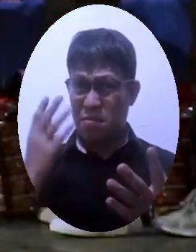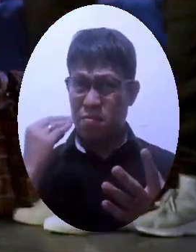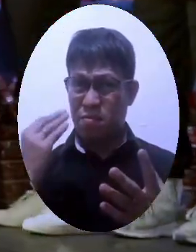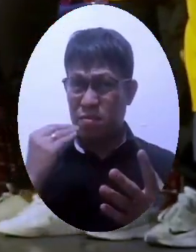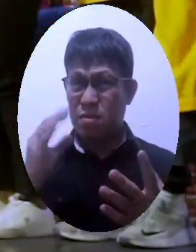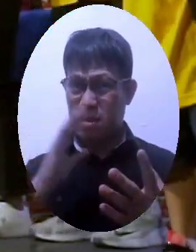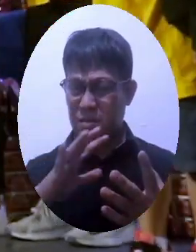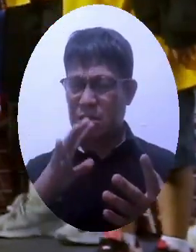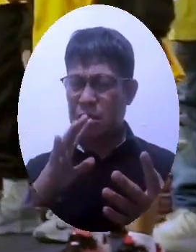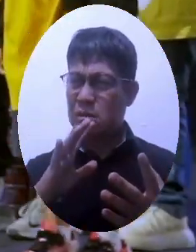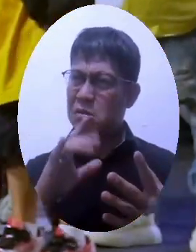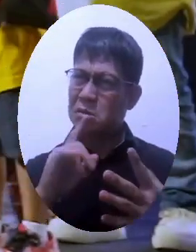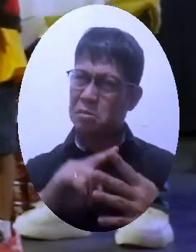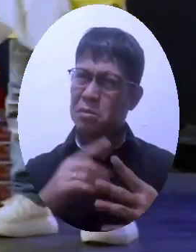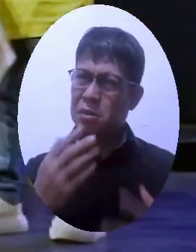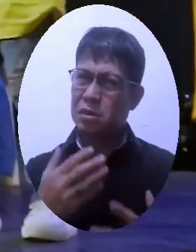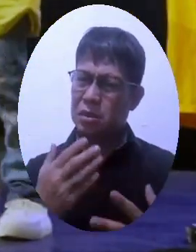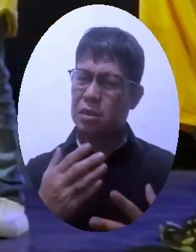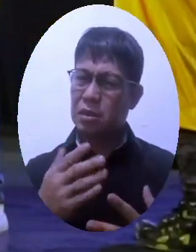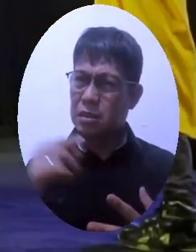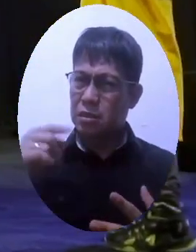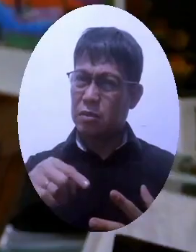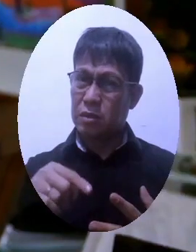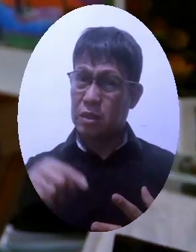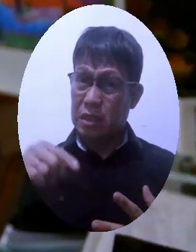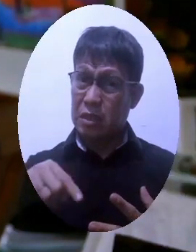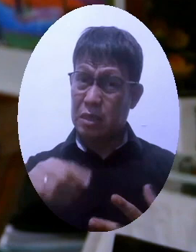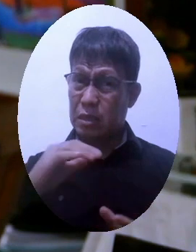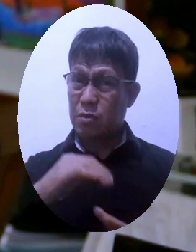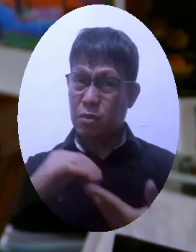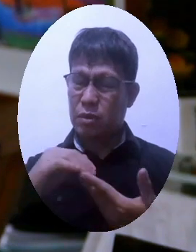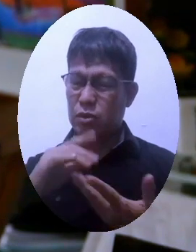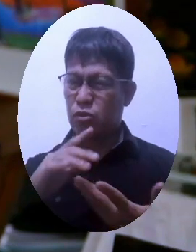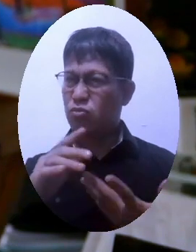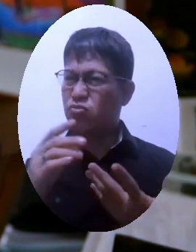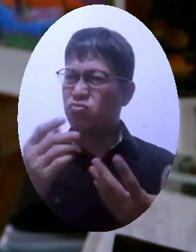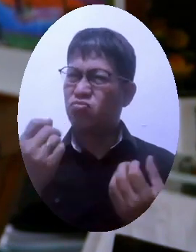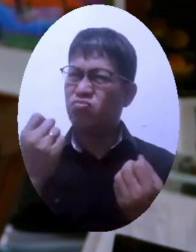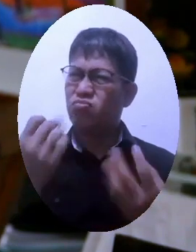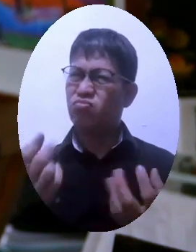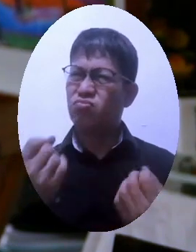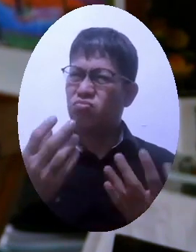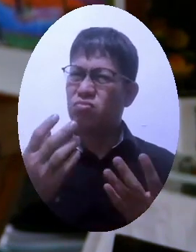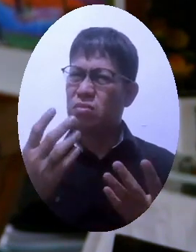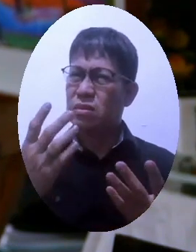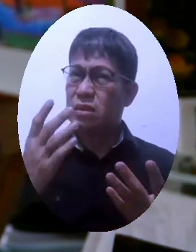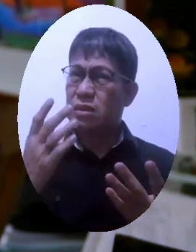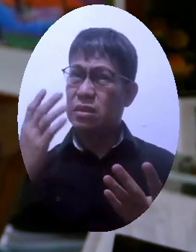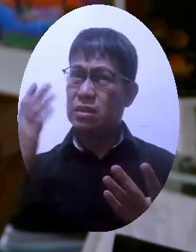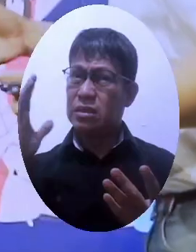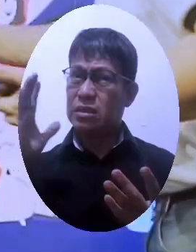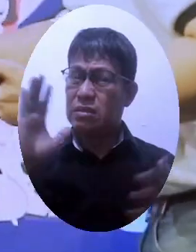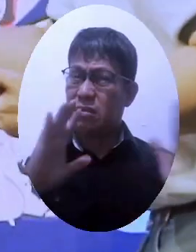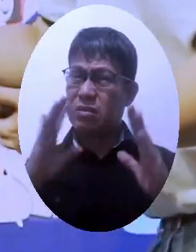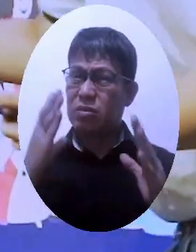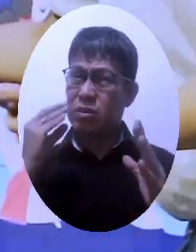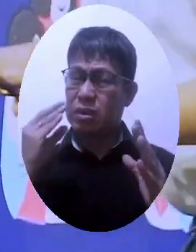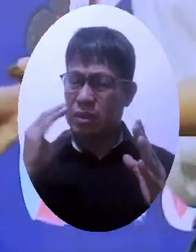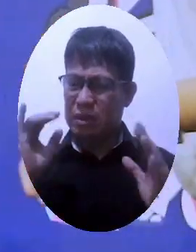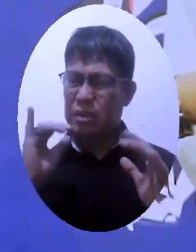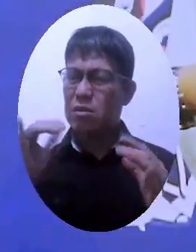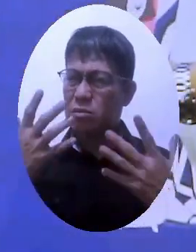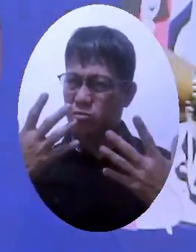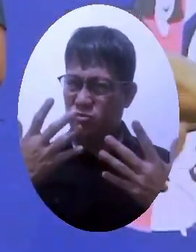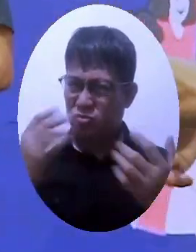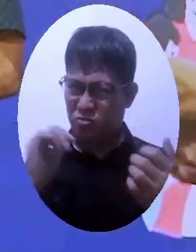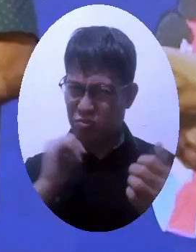Maraming karanasan na masasaya ang dinaanan ng programang ito. Hindi rin mabibilang ang mga pagsubok na nalampasan din